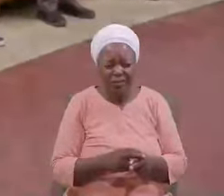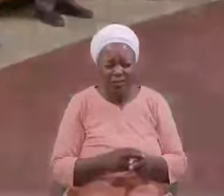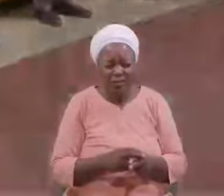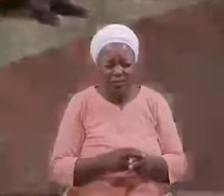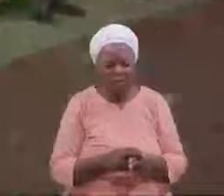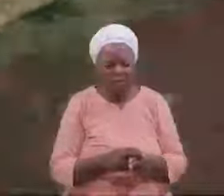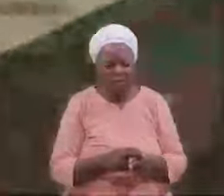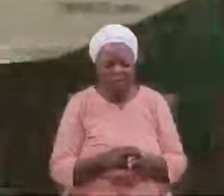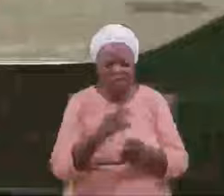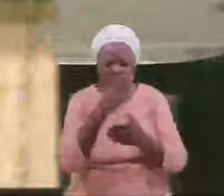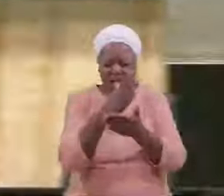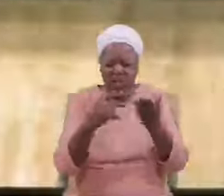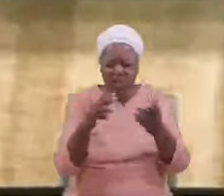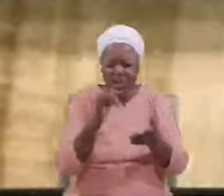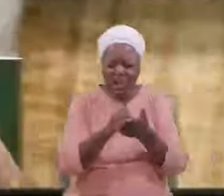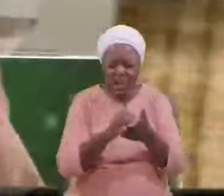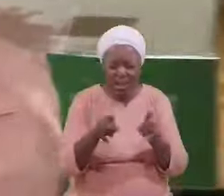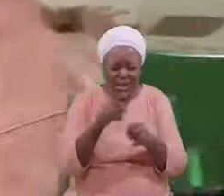Quelque chose qui